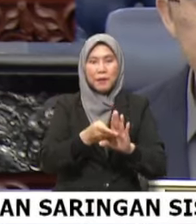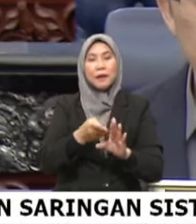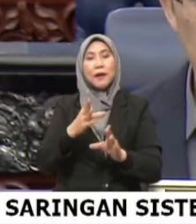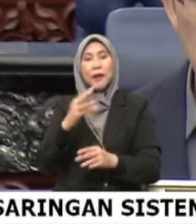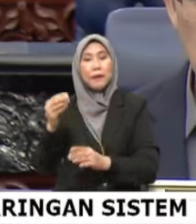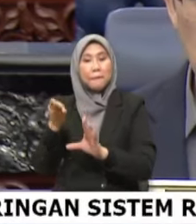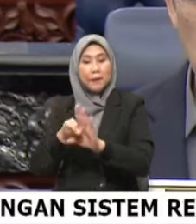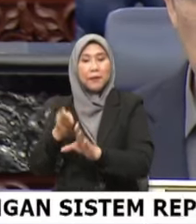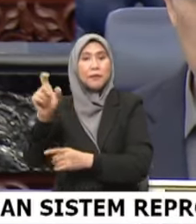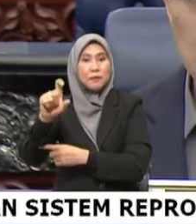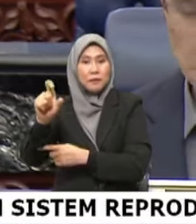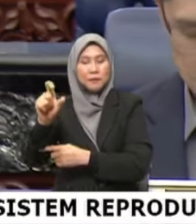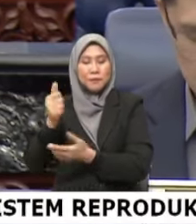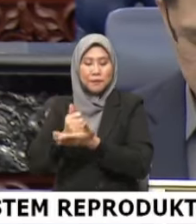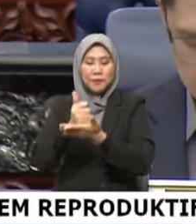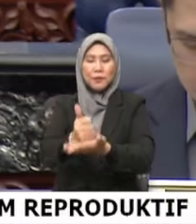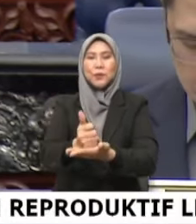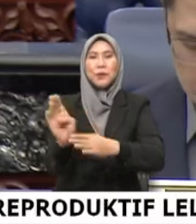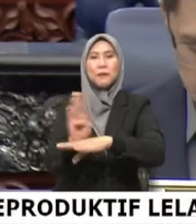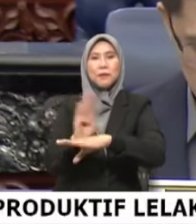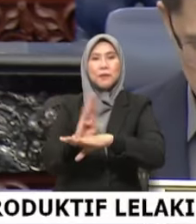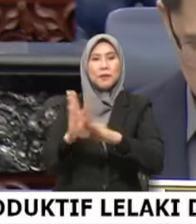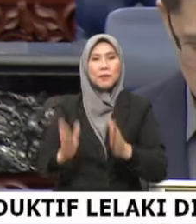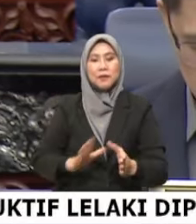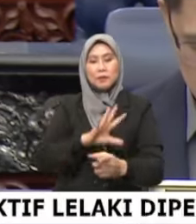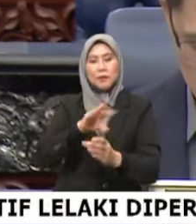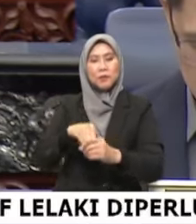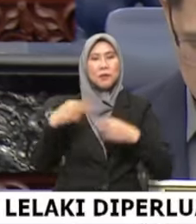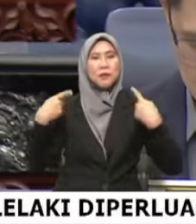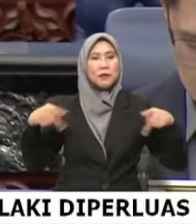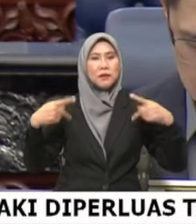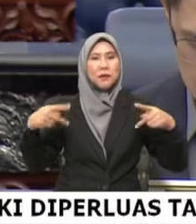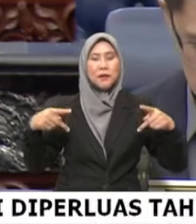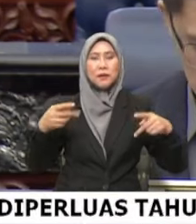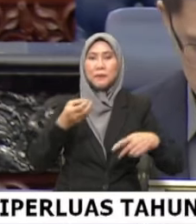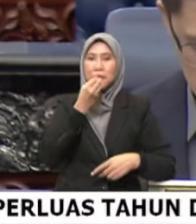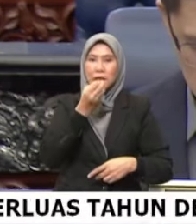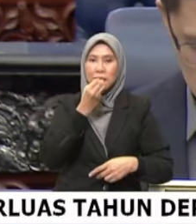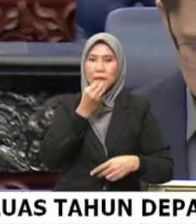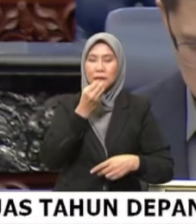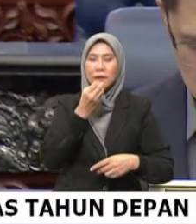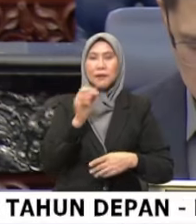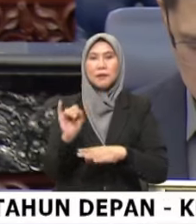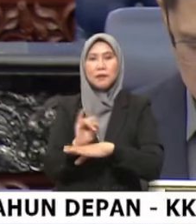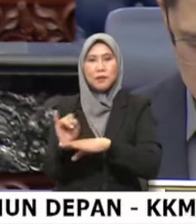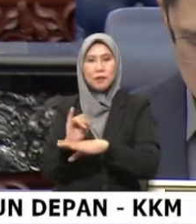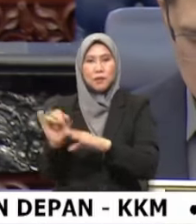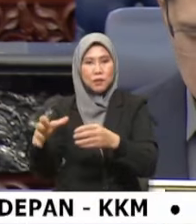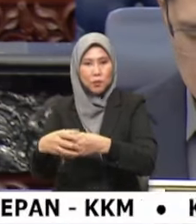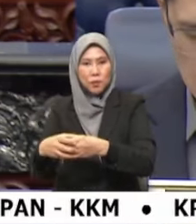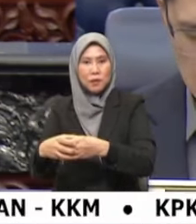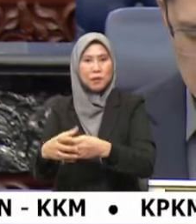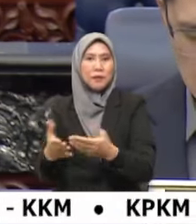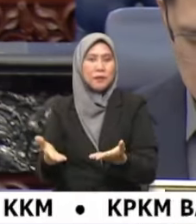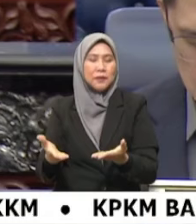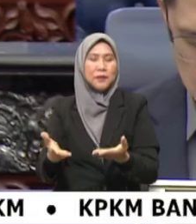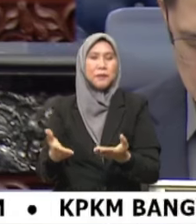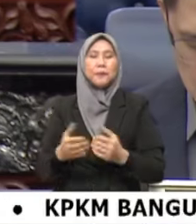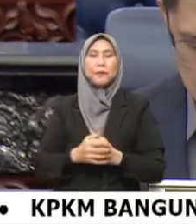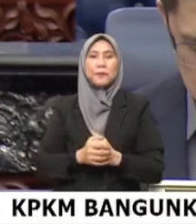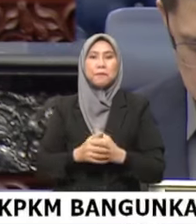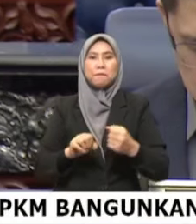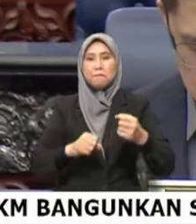bagi membantu usahawan termasuk premis-premis makanan dan minuman industri kecil dan makro dari aspek